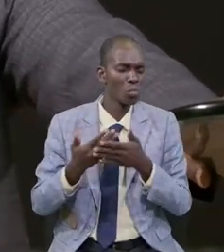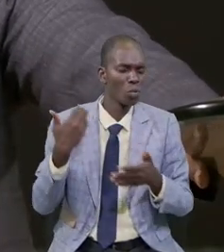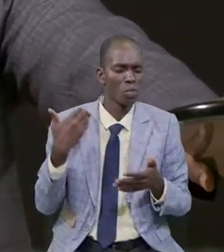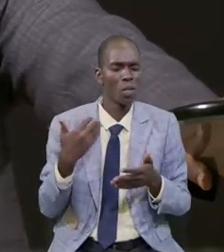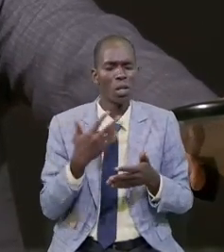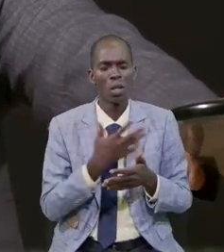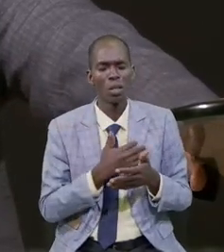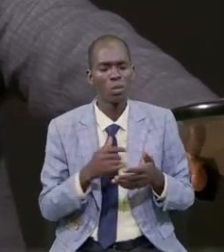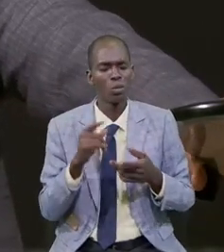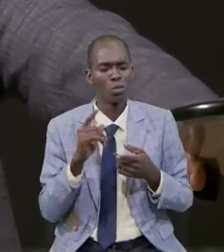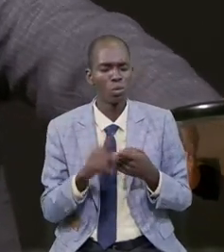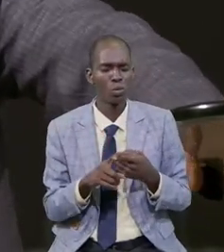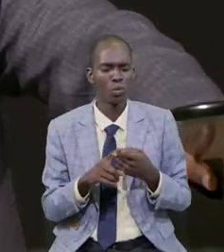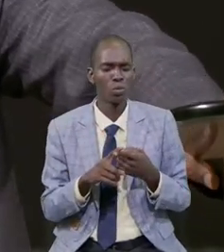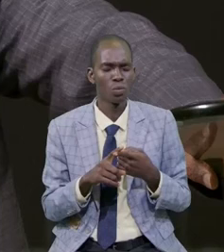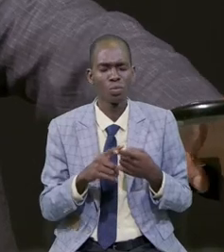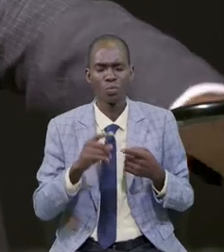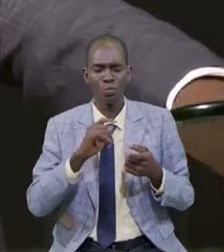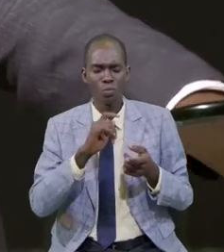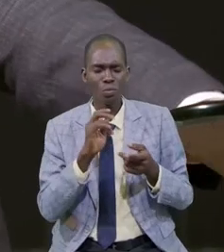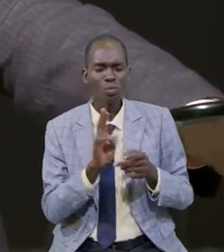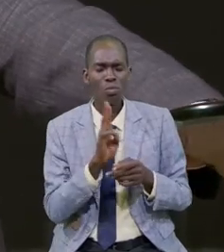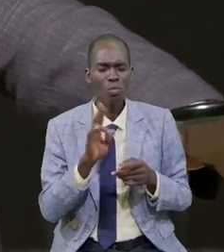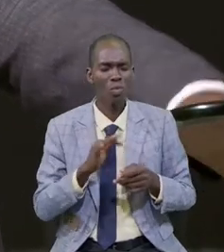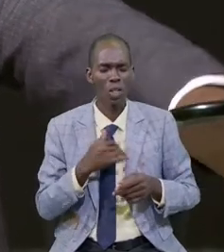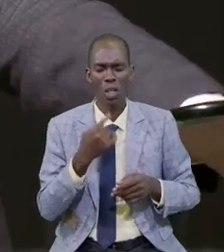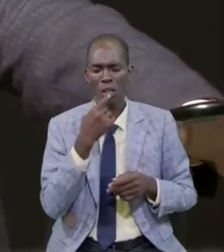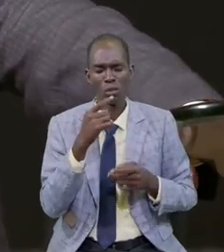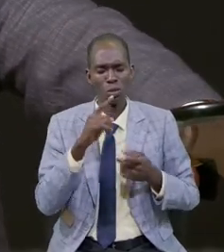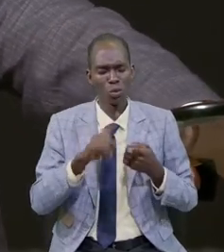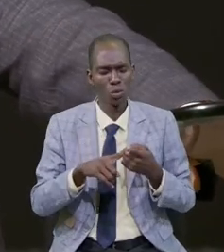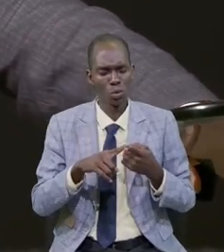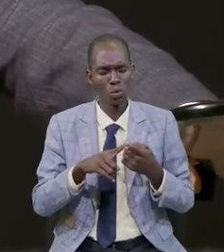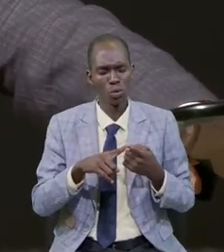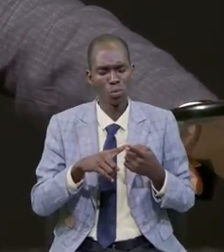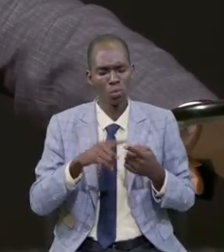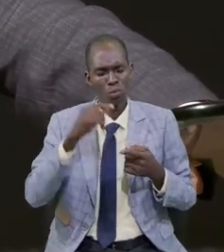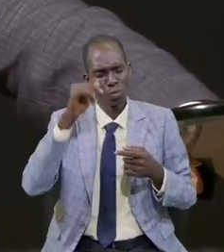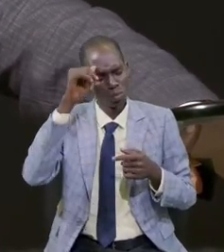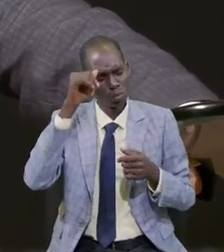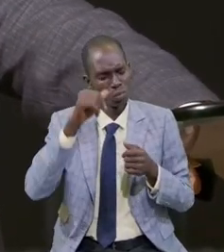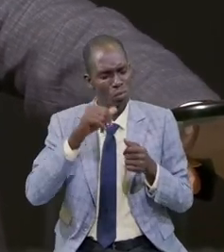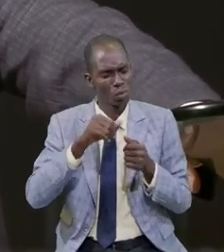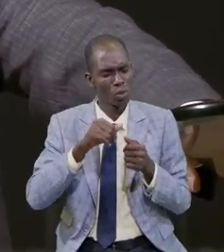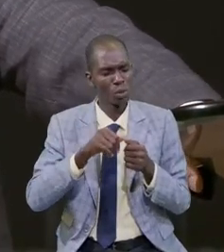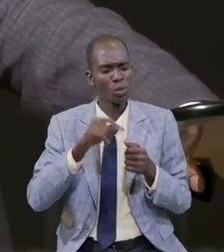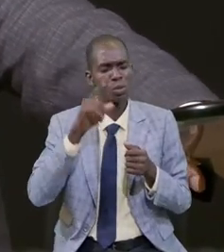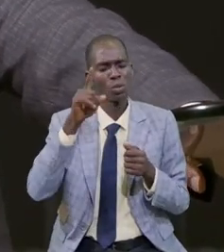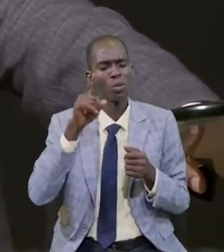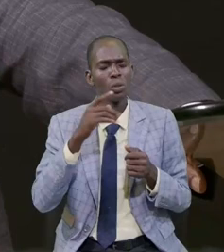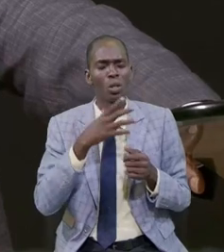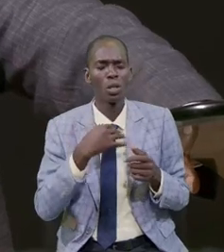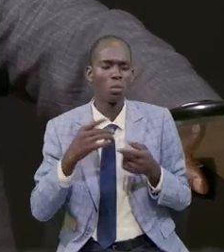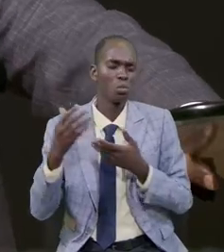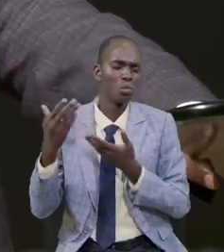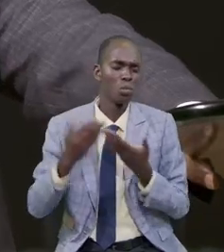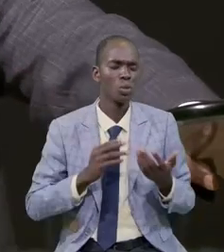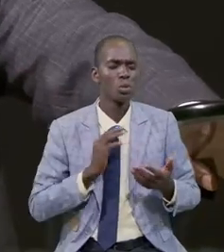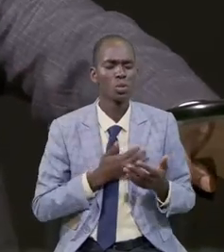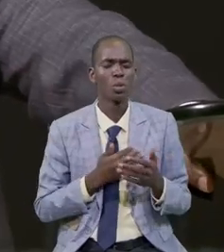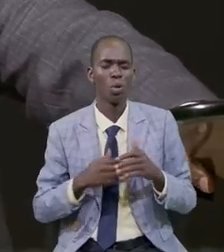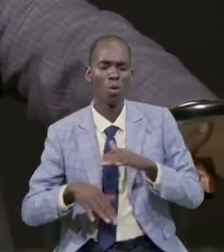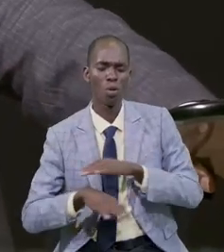vient, de permettre à notre langue de parler n'importe comment, tu vas nous rappeler et cela